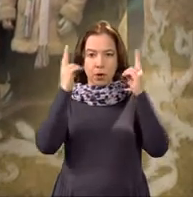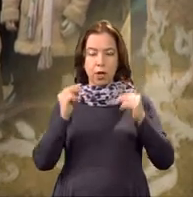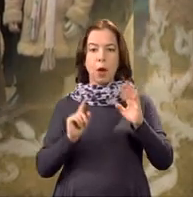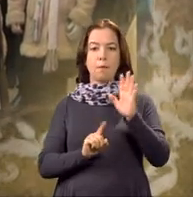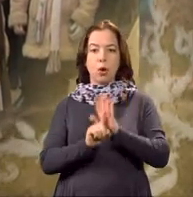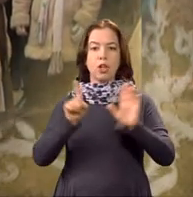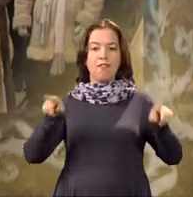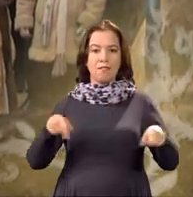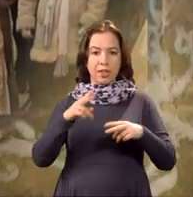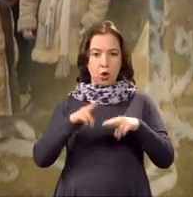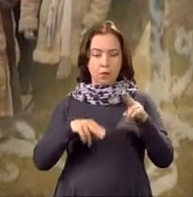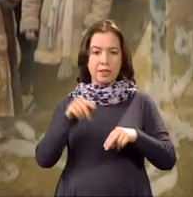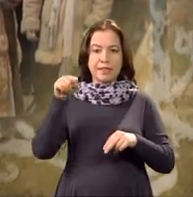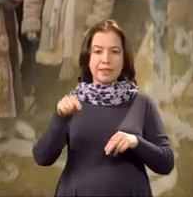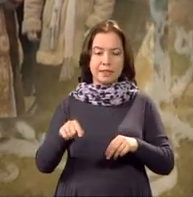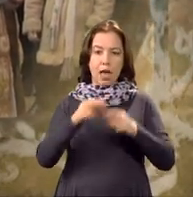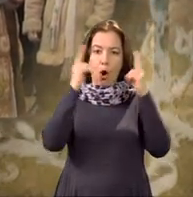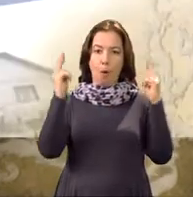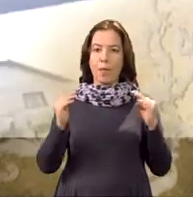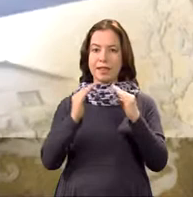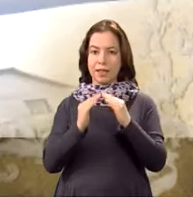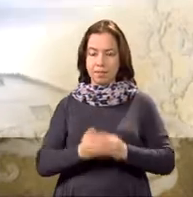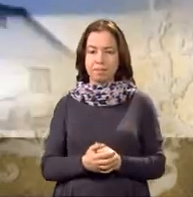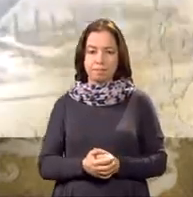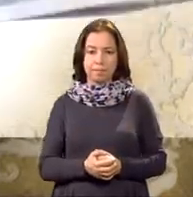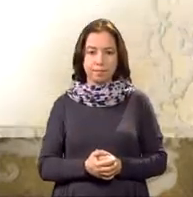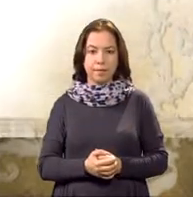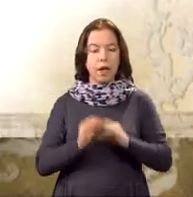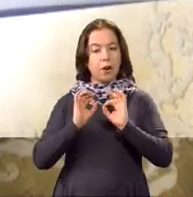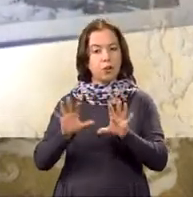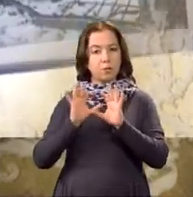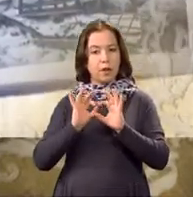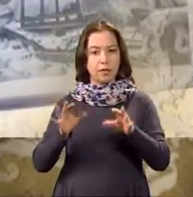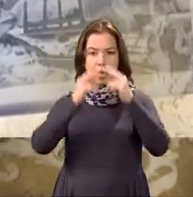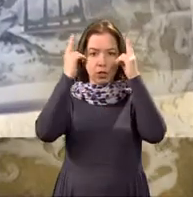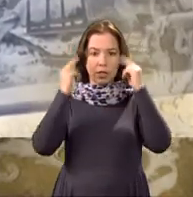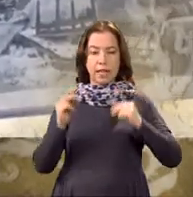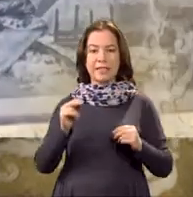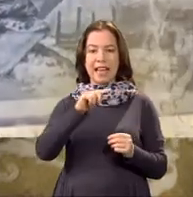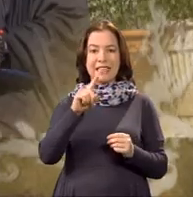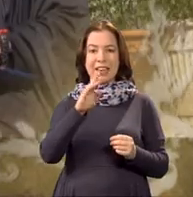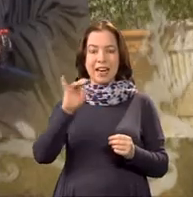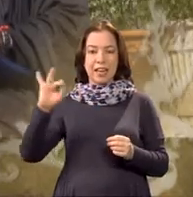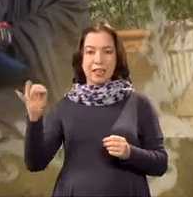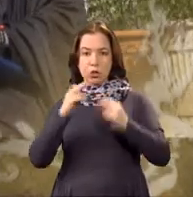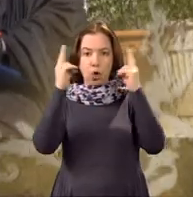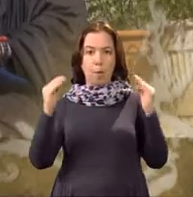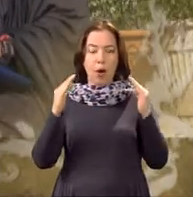початок відновленню цієї обителі, розповідає чернець Звіринецького монастиря